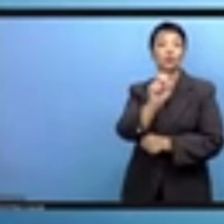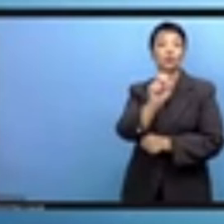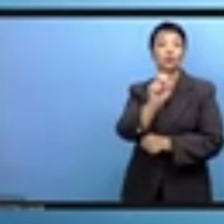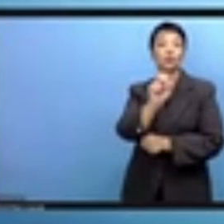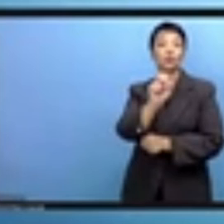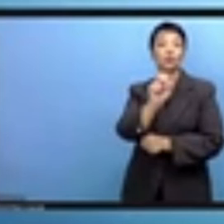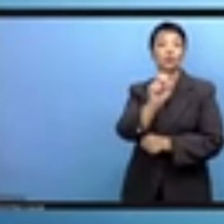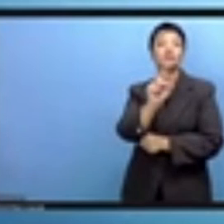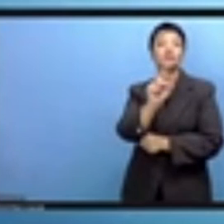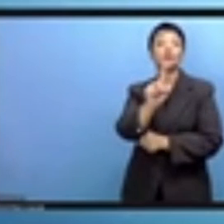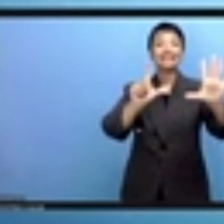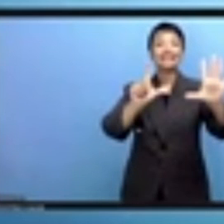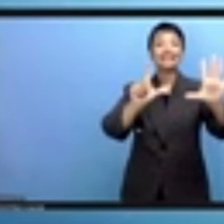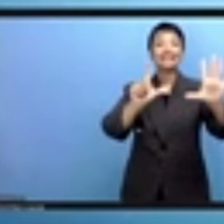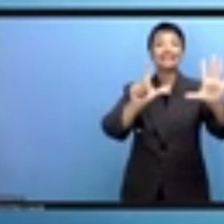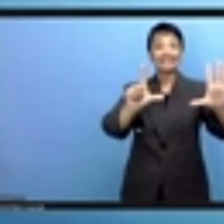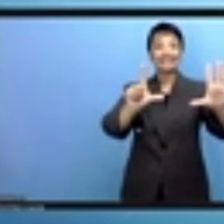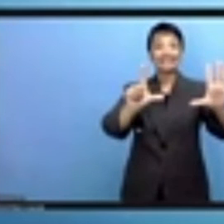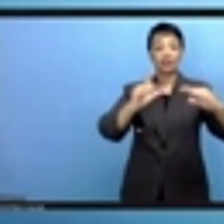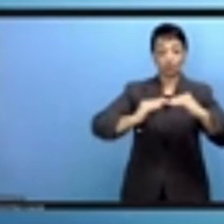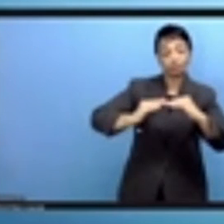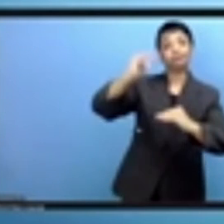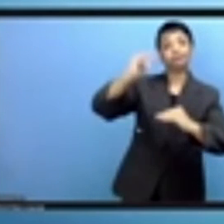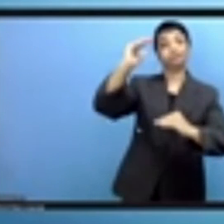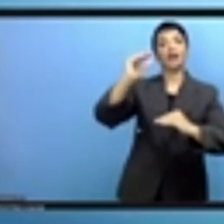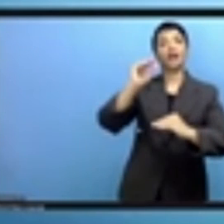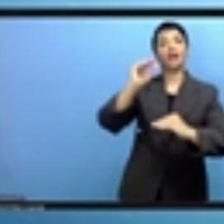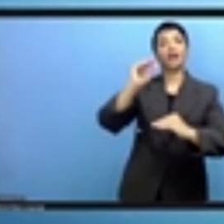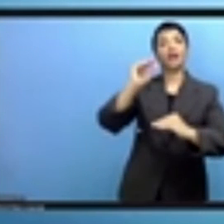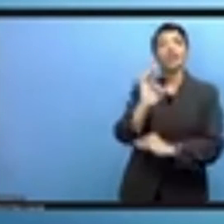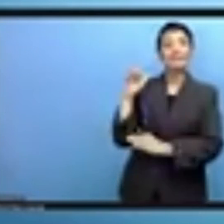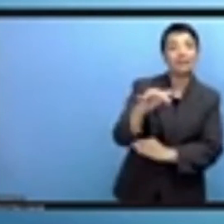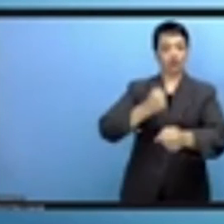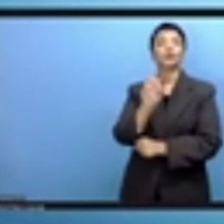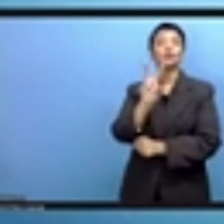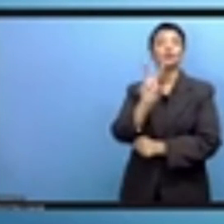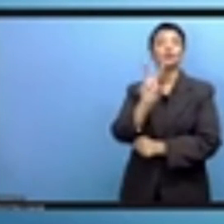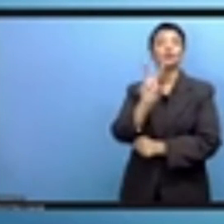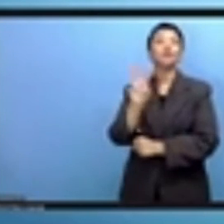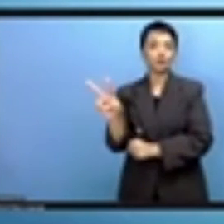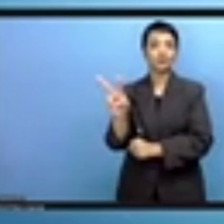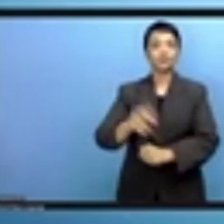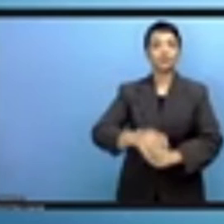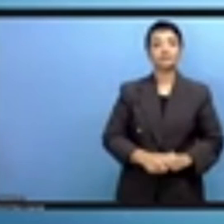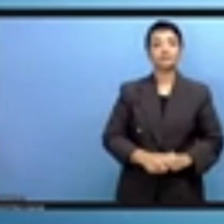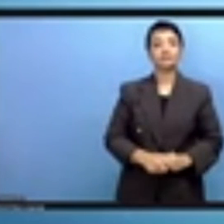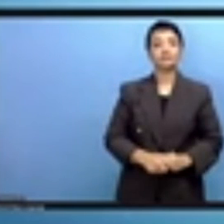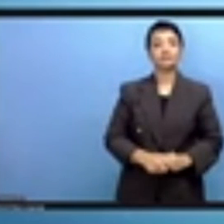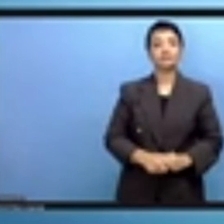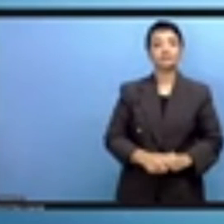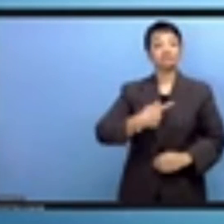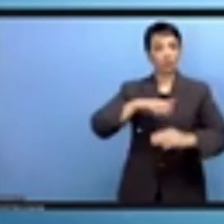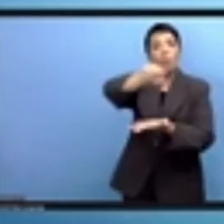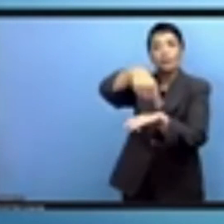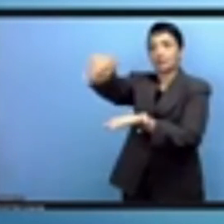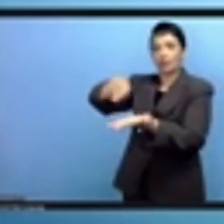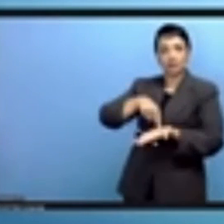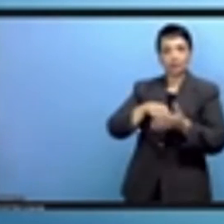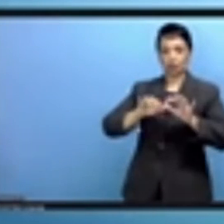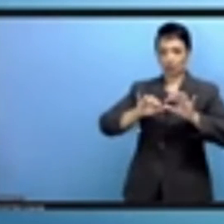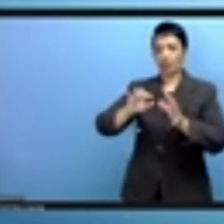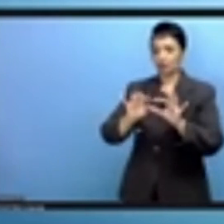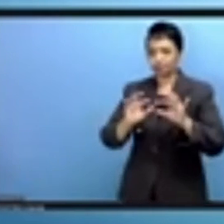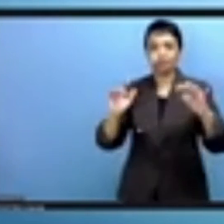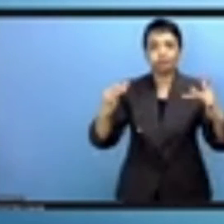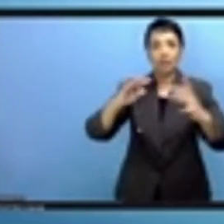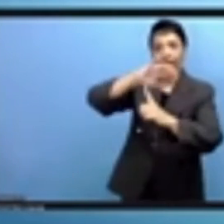在2022年，我们显示互联网治理层面已经有了